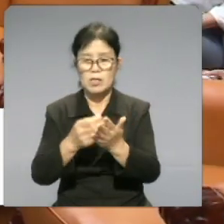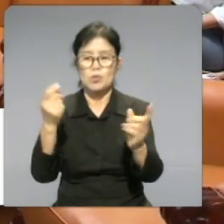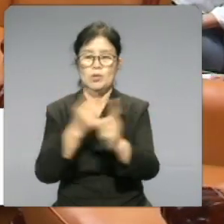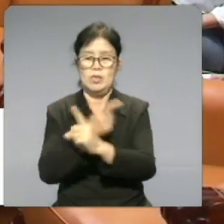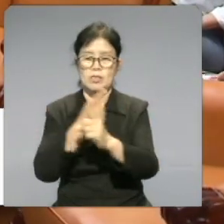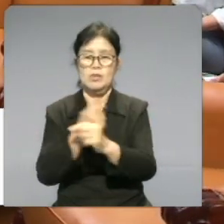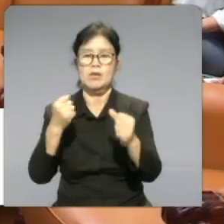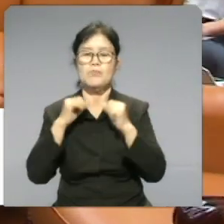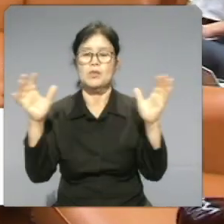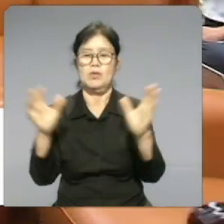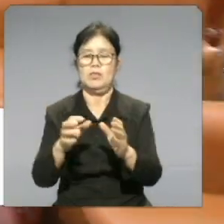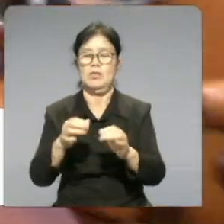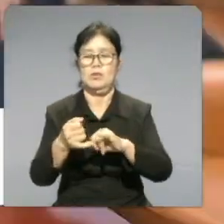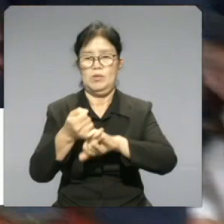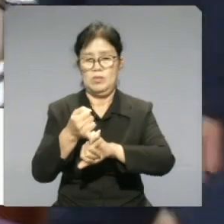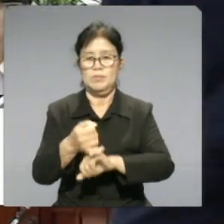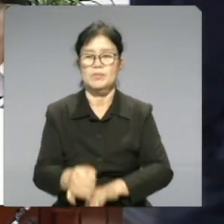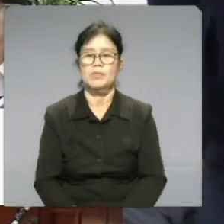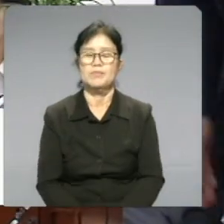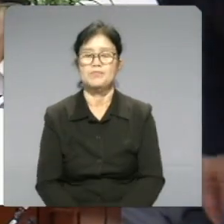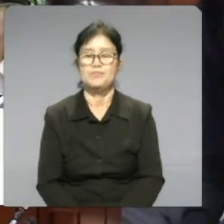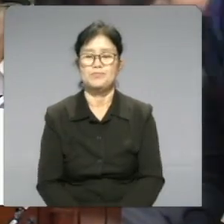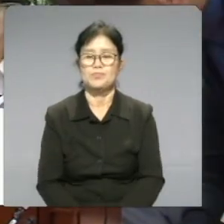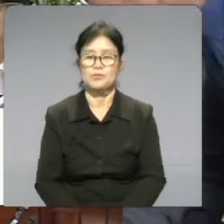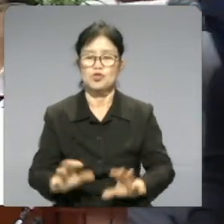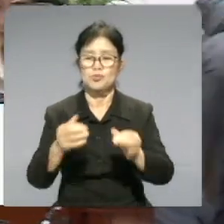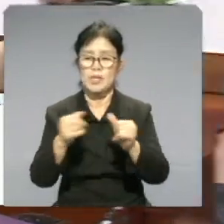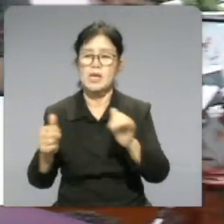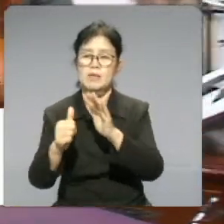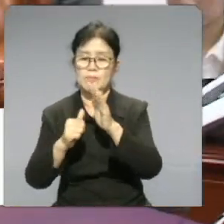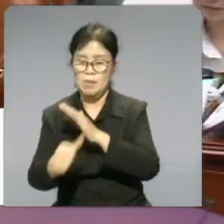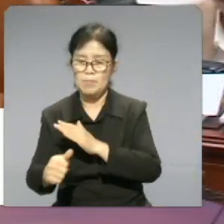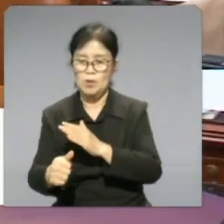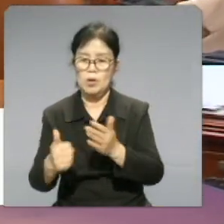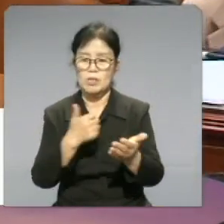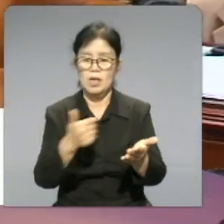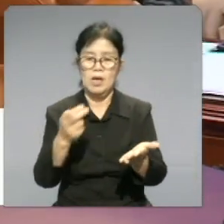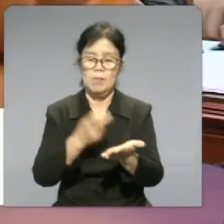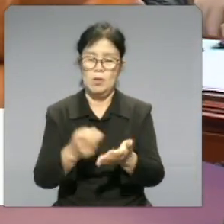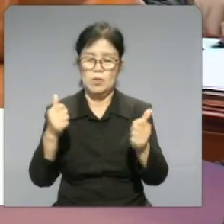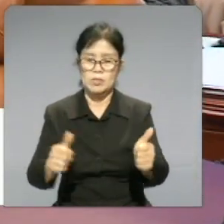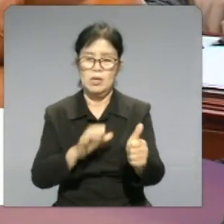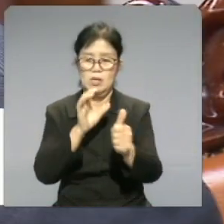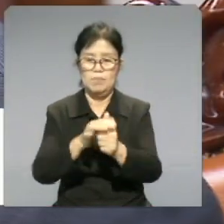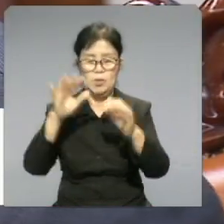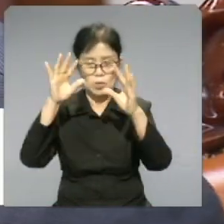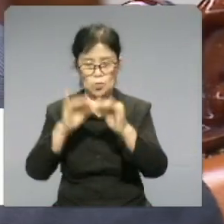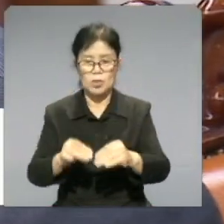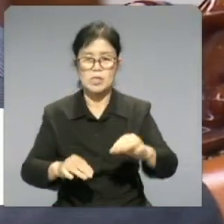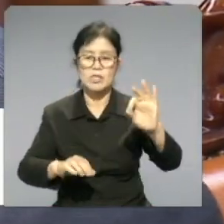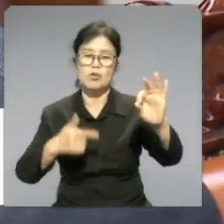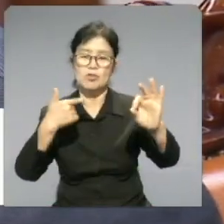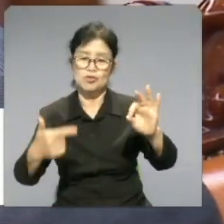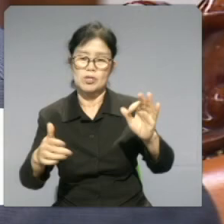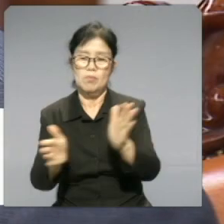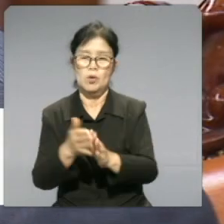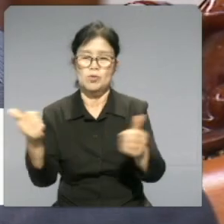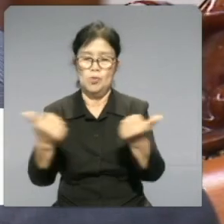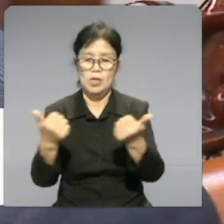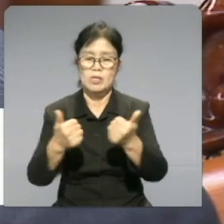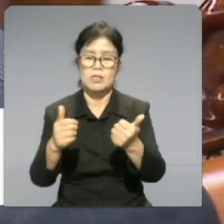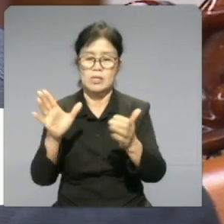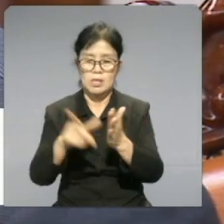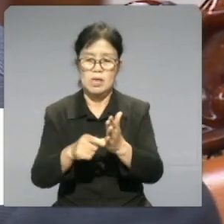등의 협력하기로 했습니다 윤재호 국민의 힘 원예대표는 대법원장 임명 동의안을 다음 달 6일 본회의를 열어